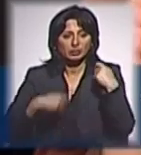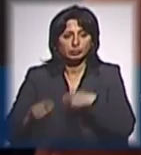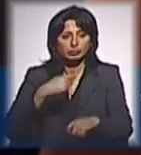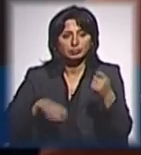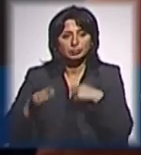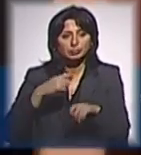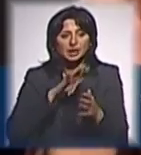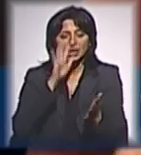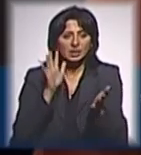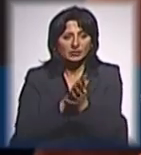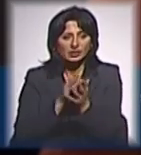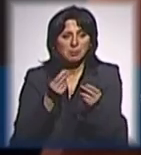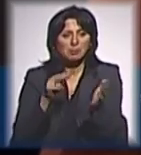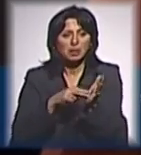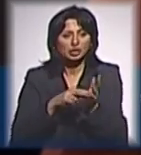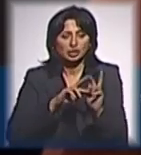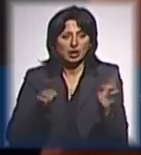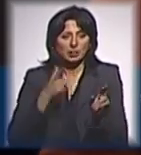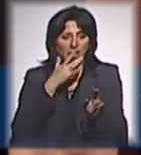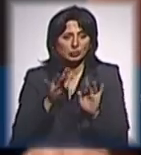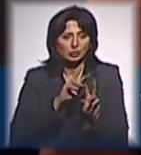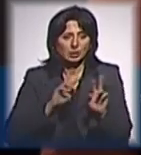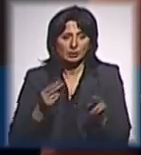ყიდიან, ისევე დაბინძურობს და იმავე ფაში, როგორც ნაციონალური მოძრაობის